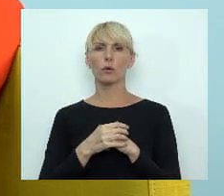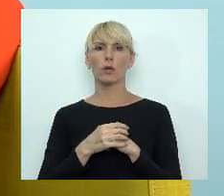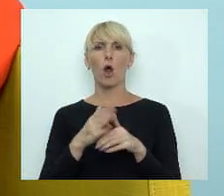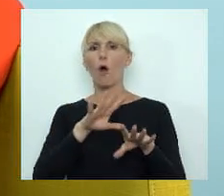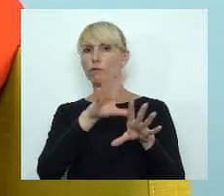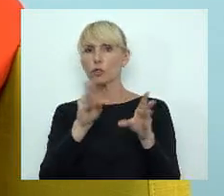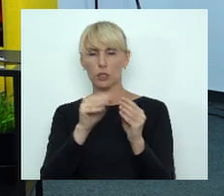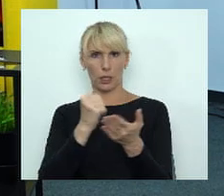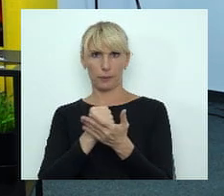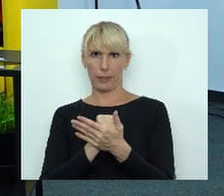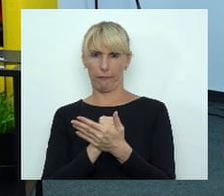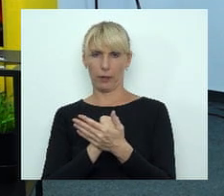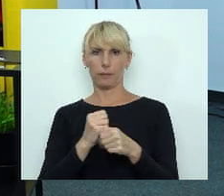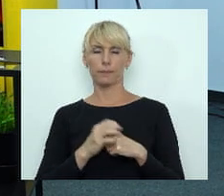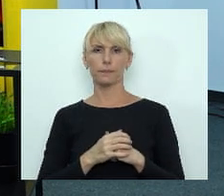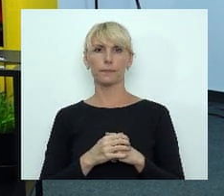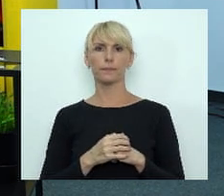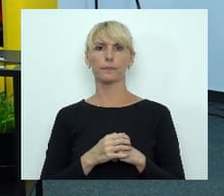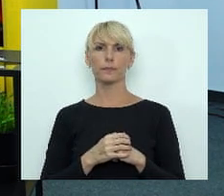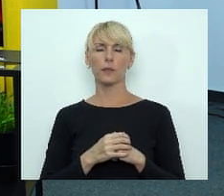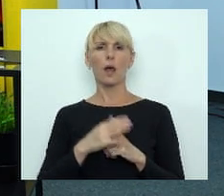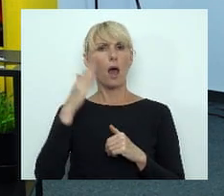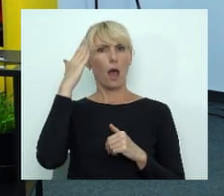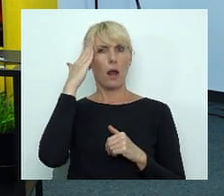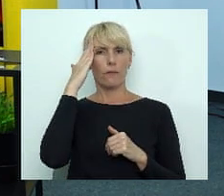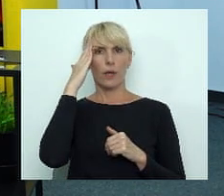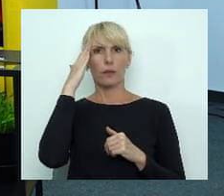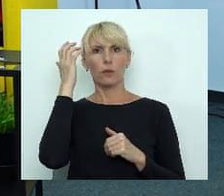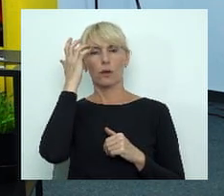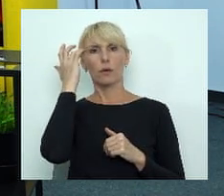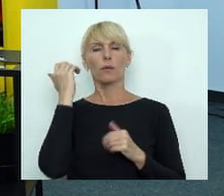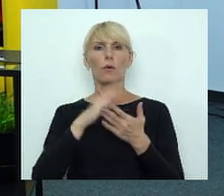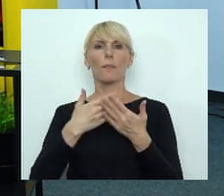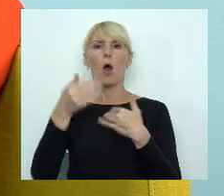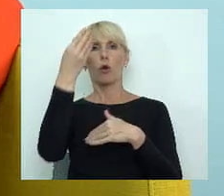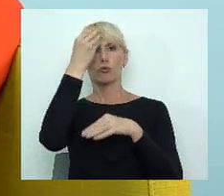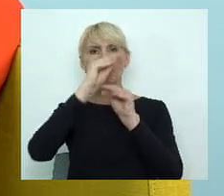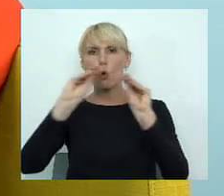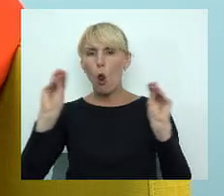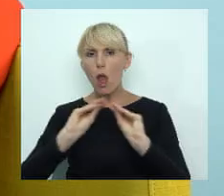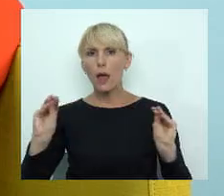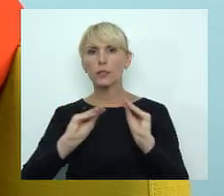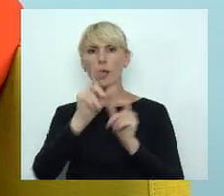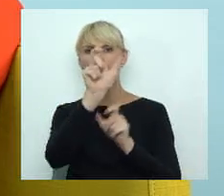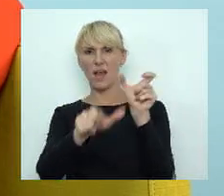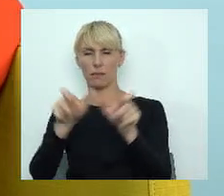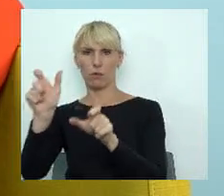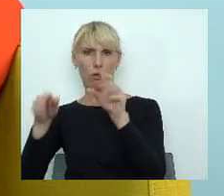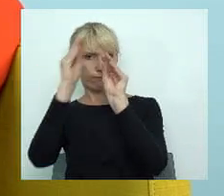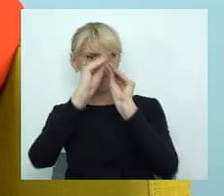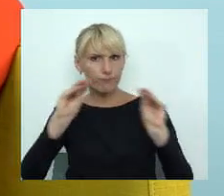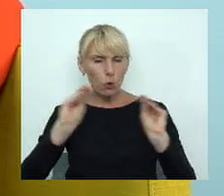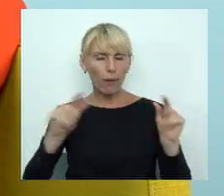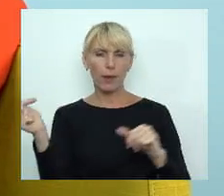o tych sprawach. Natomiast zdecydowanie rekomendowałabym szkolenie personelu z zakresu ochrony danych osobowych